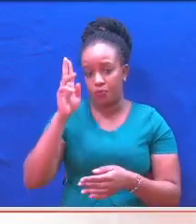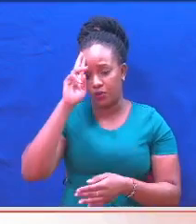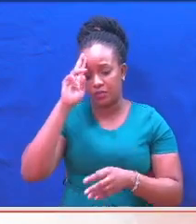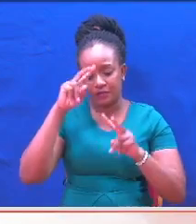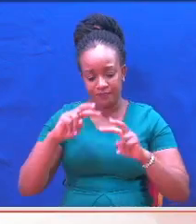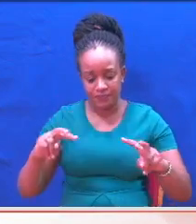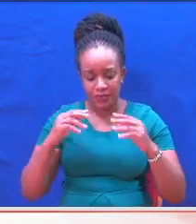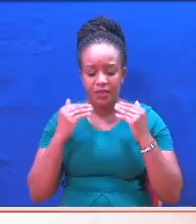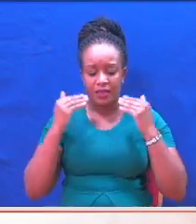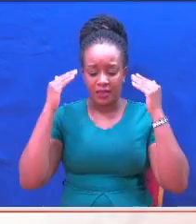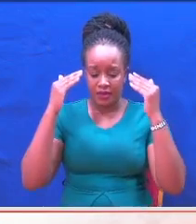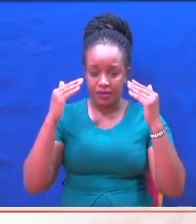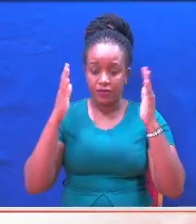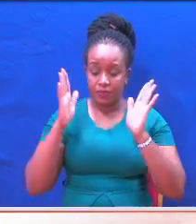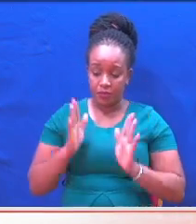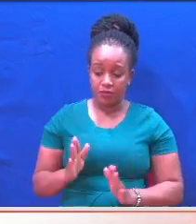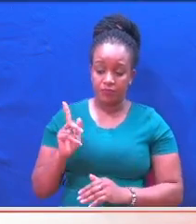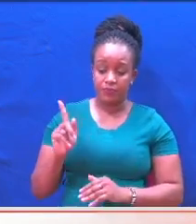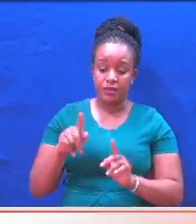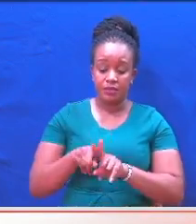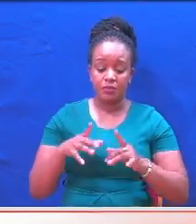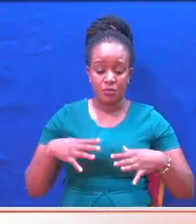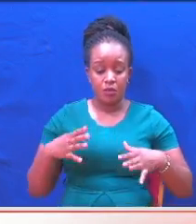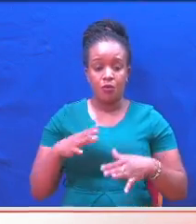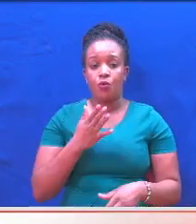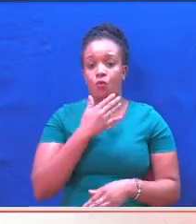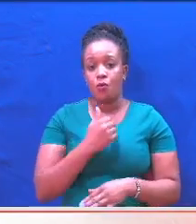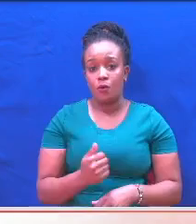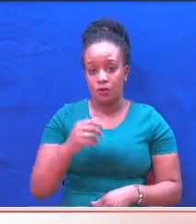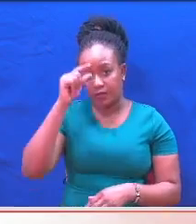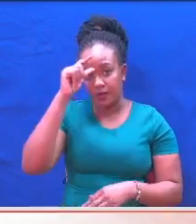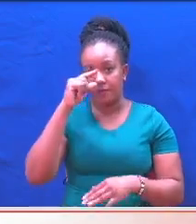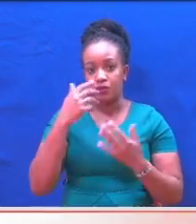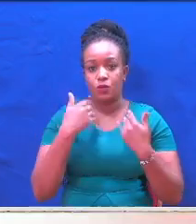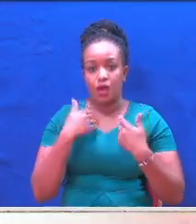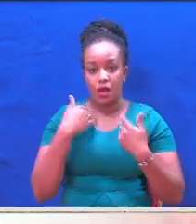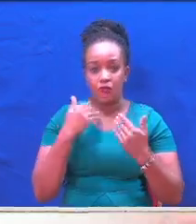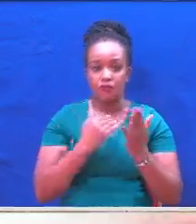zake huku wakazi wakiitaka serikali kuimarisha usalama eneo hilo.